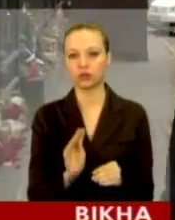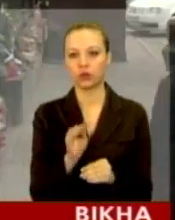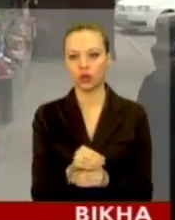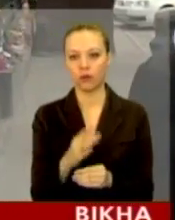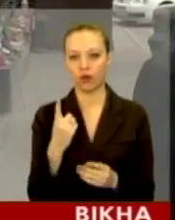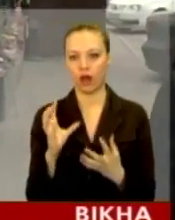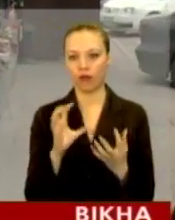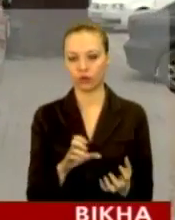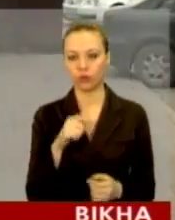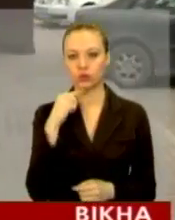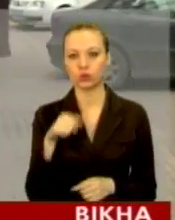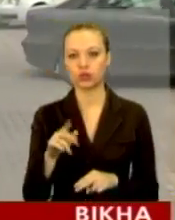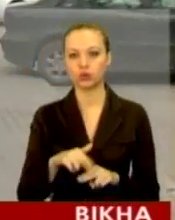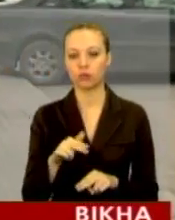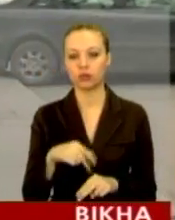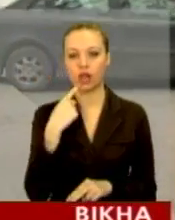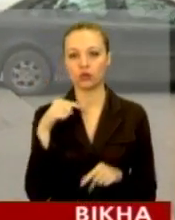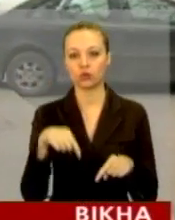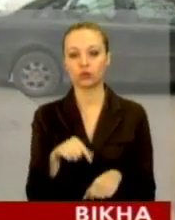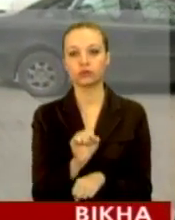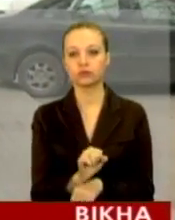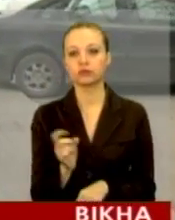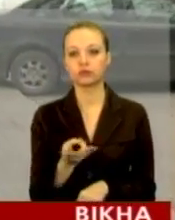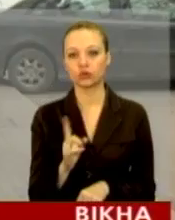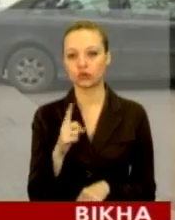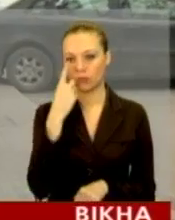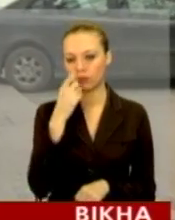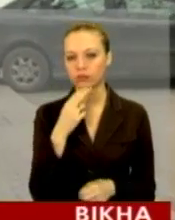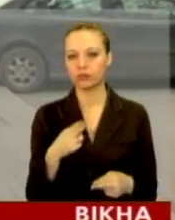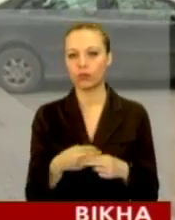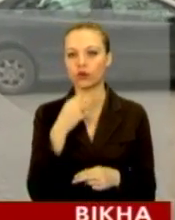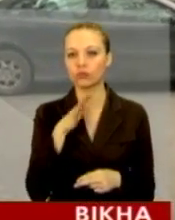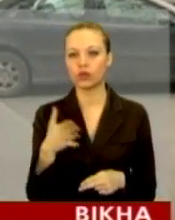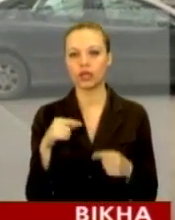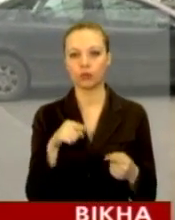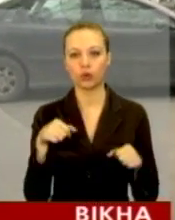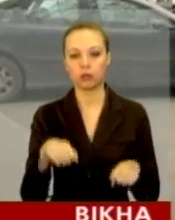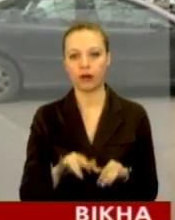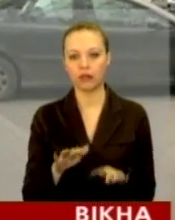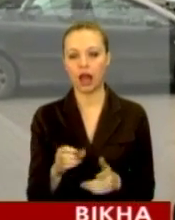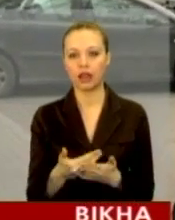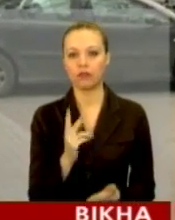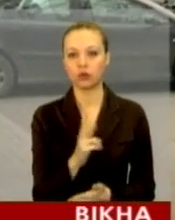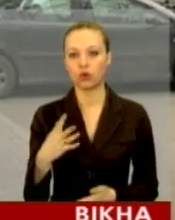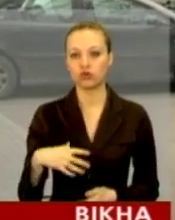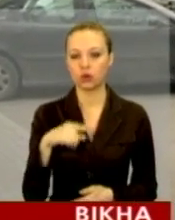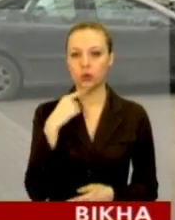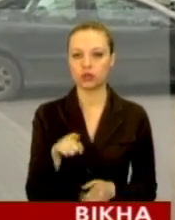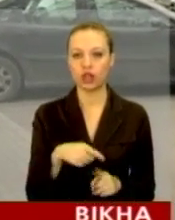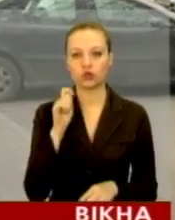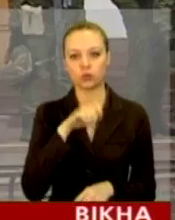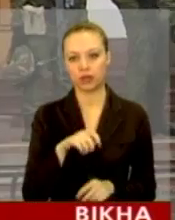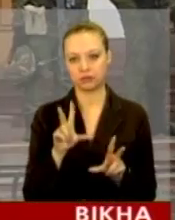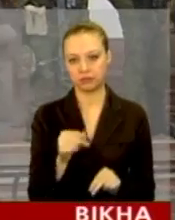додатковий автобус з російською поліцією. Кажуть, тут стоять для того, аби попередити будь-які протиправні дії. Але від кого їх чекають? Від росіян чи українців